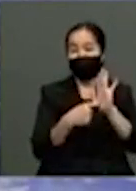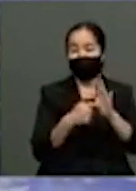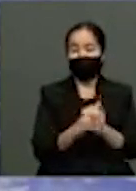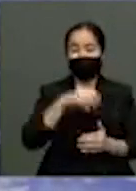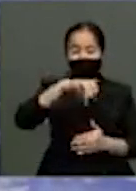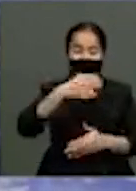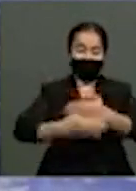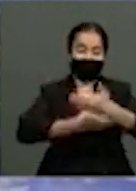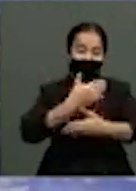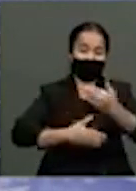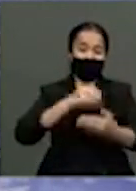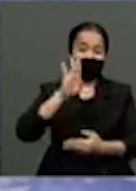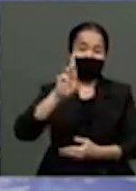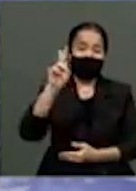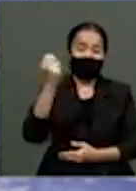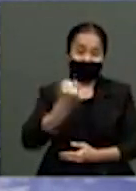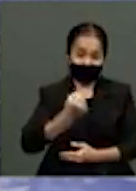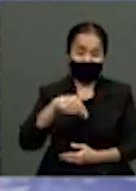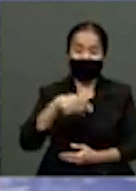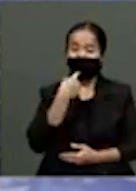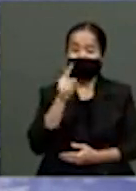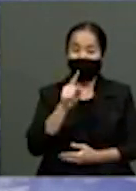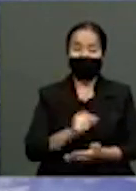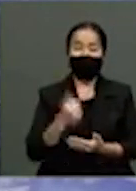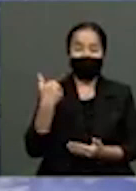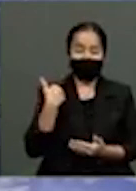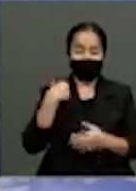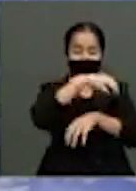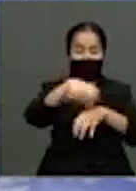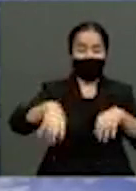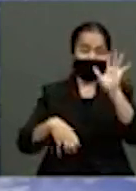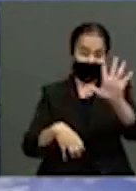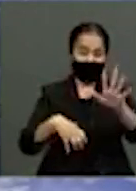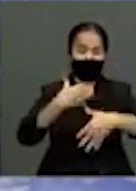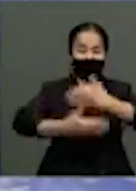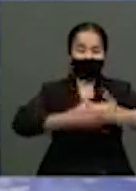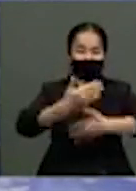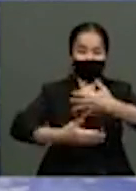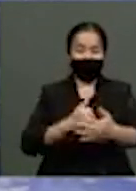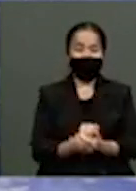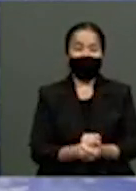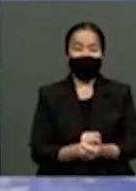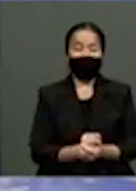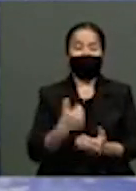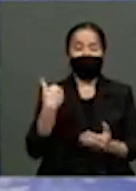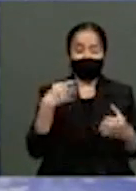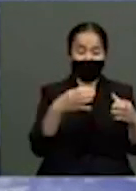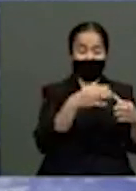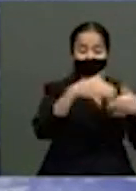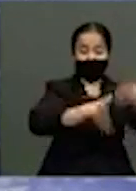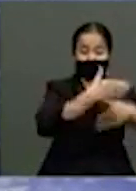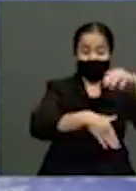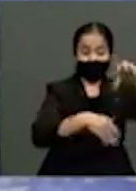าดบางกะปินะครับในเขตบางกะปิเนี่ยมีทั้งหมด5ตลาดนะครับใน5ตลาดนี้มีจำนวนแผงค้าถึ